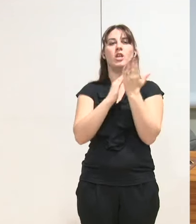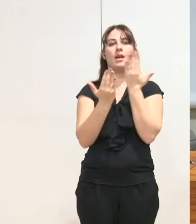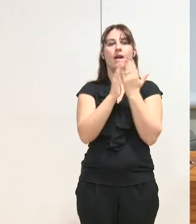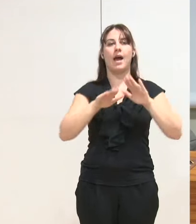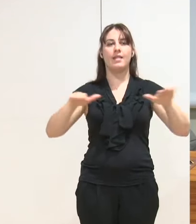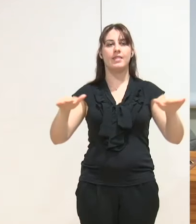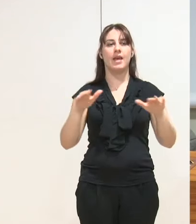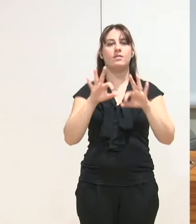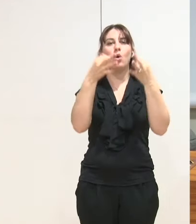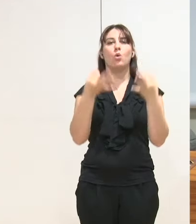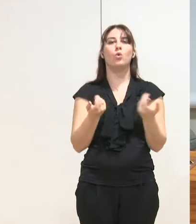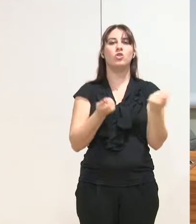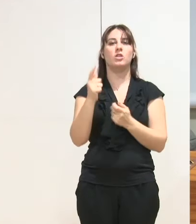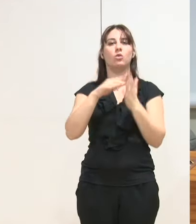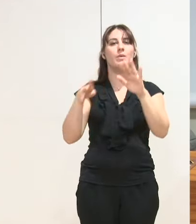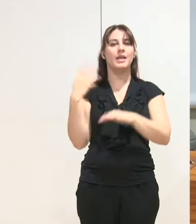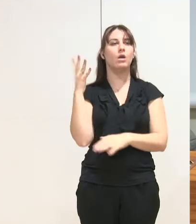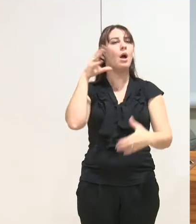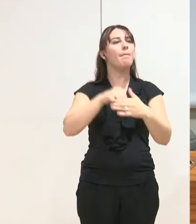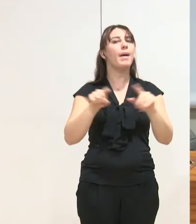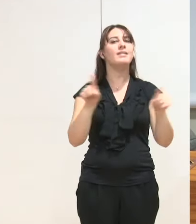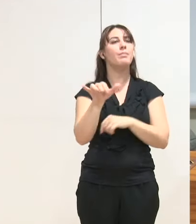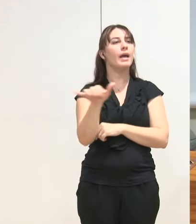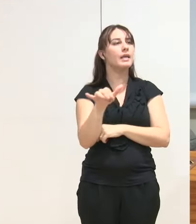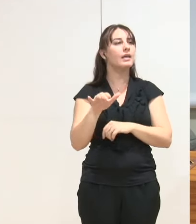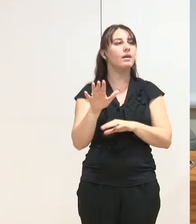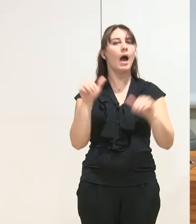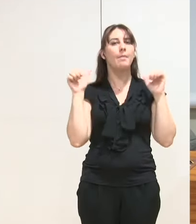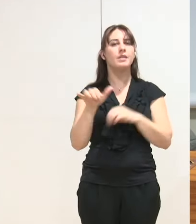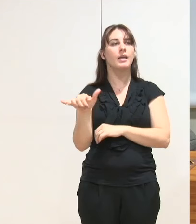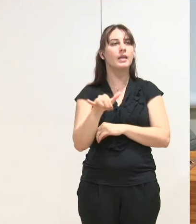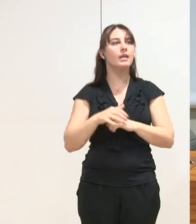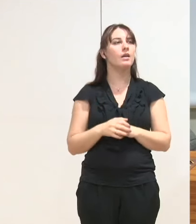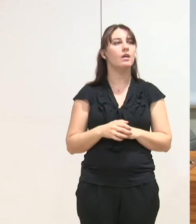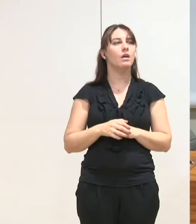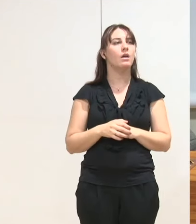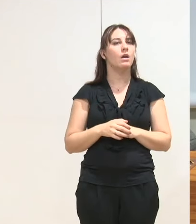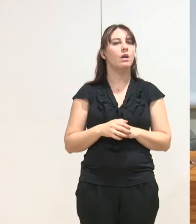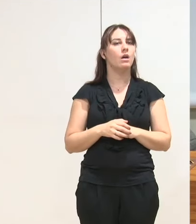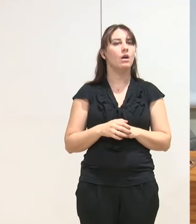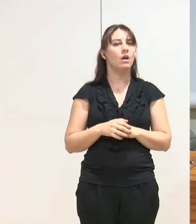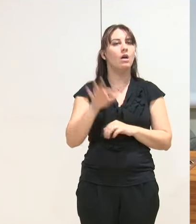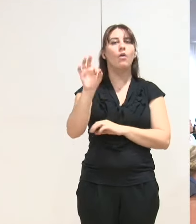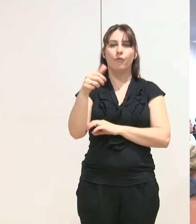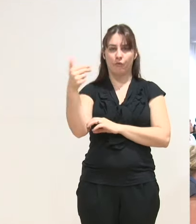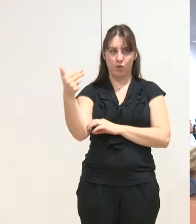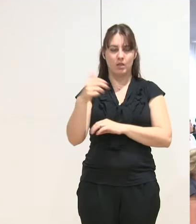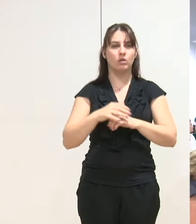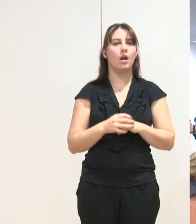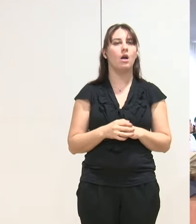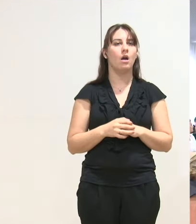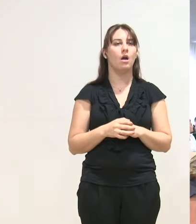2014 qui ne souhaite pas participer au vote qui s'abstient le groupe du Front